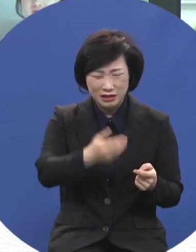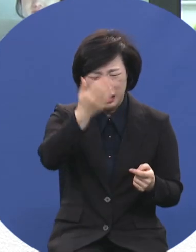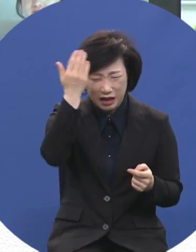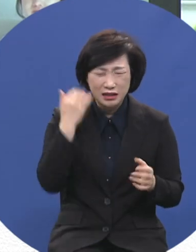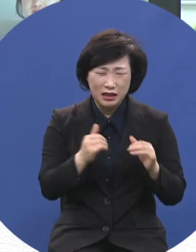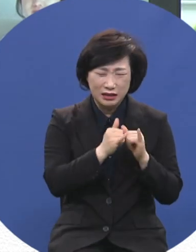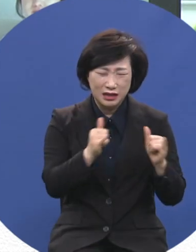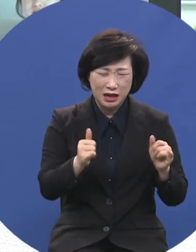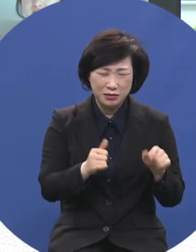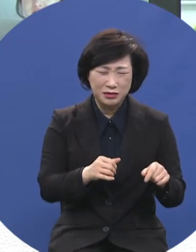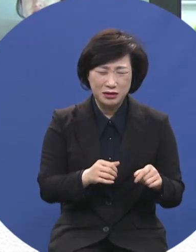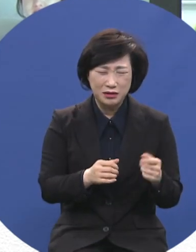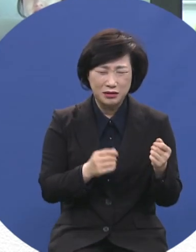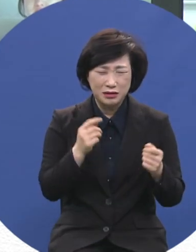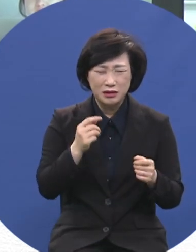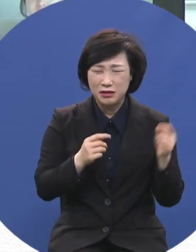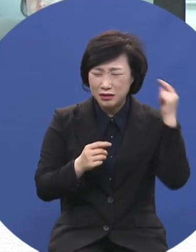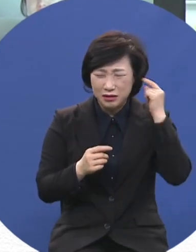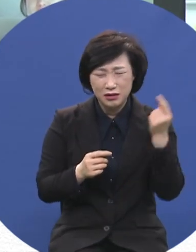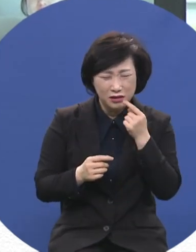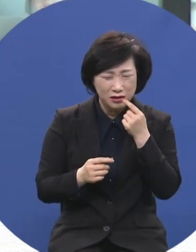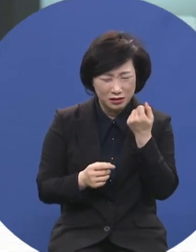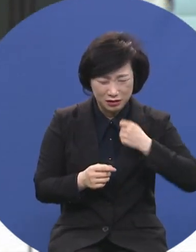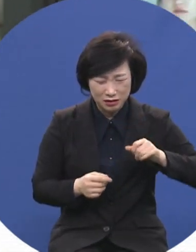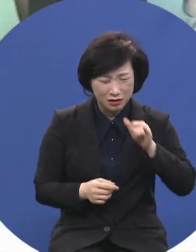과거의 사람 말 듣지 않습니다.